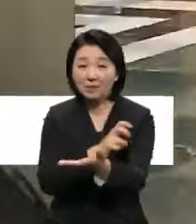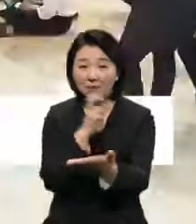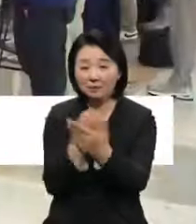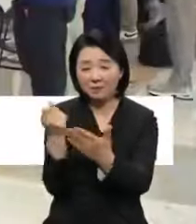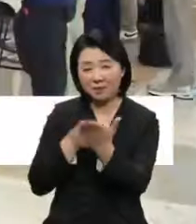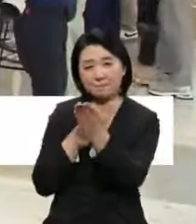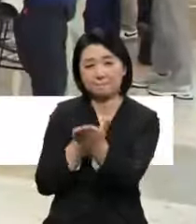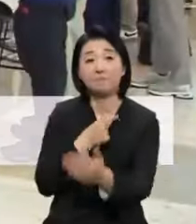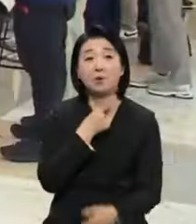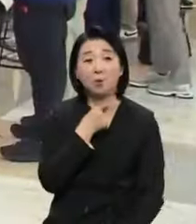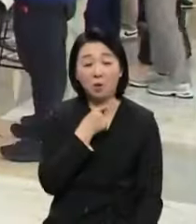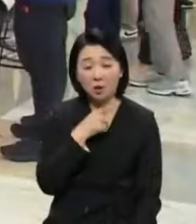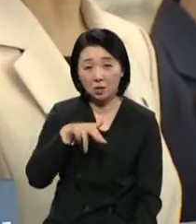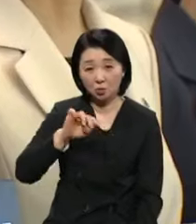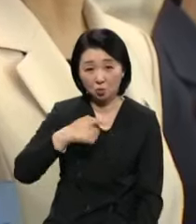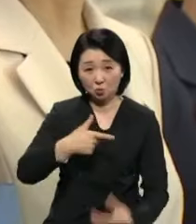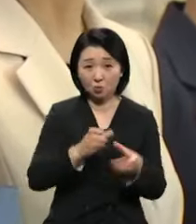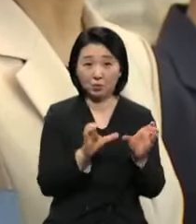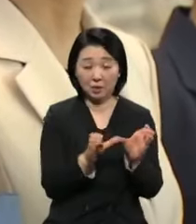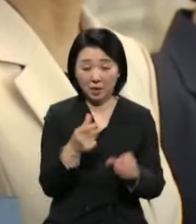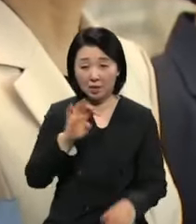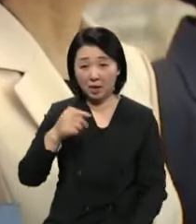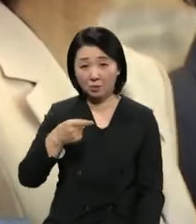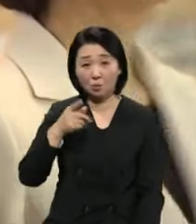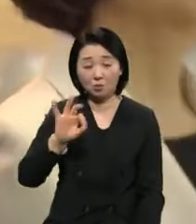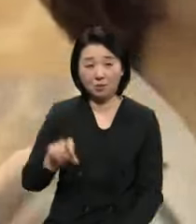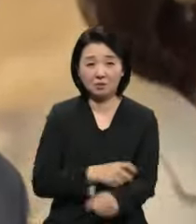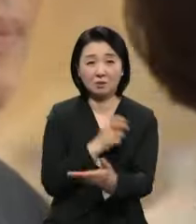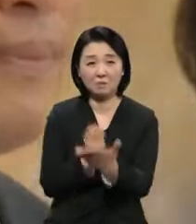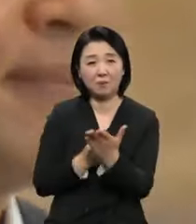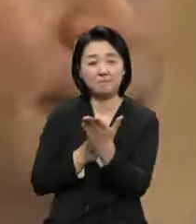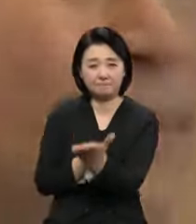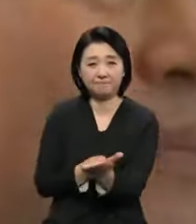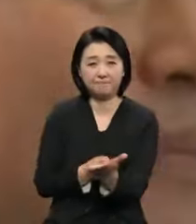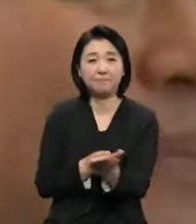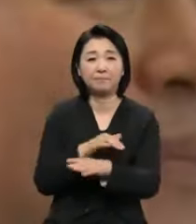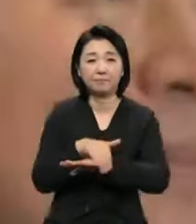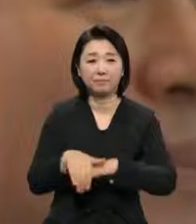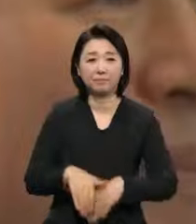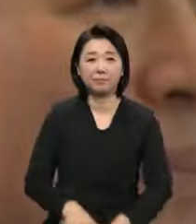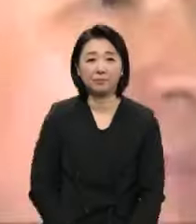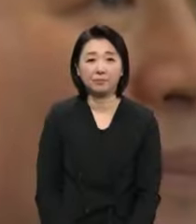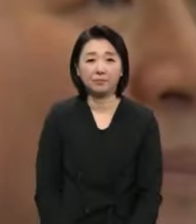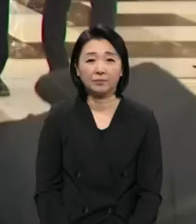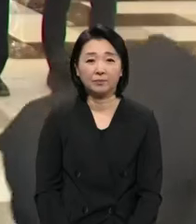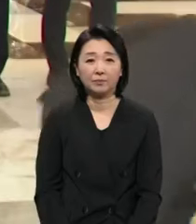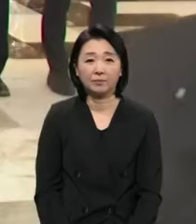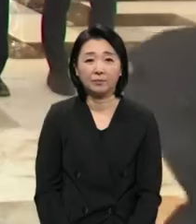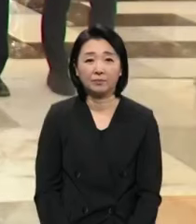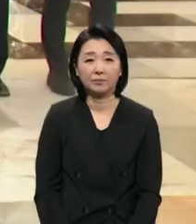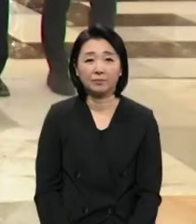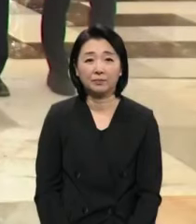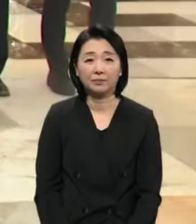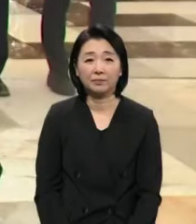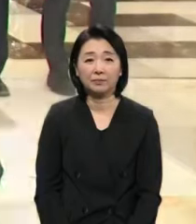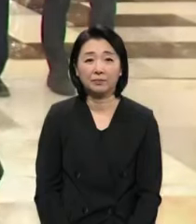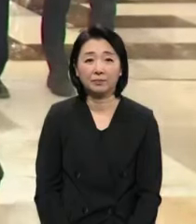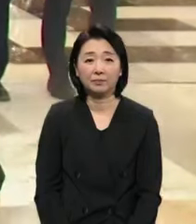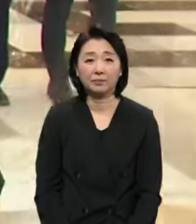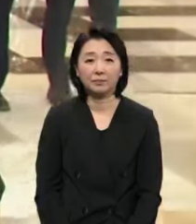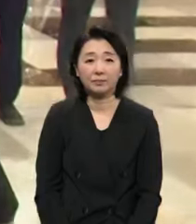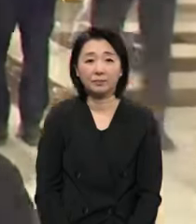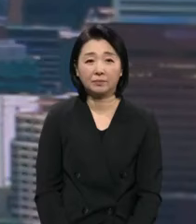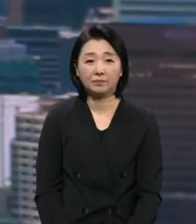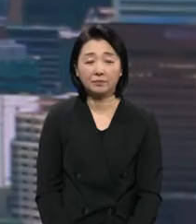재추진을, 조국 혁신당은 한동훈 특검법을 입법 예고했습니다. JTBC 이재승입니다.